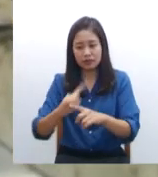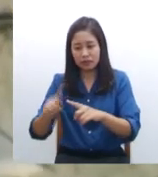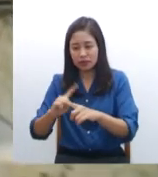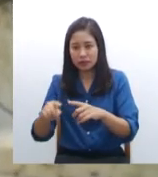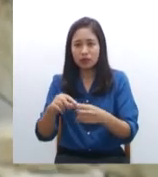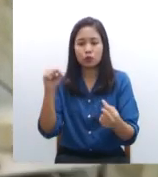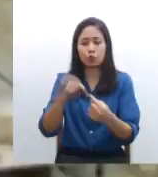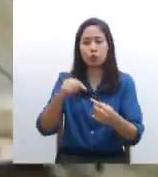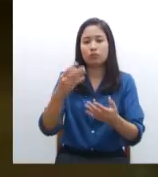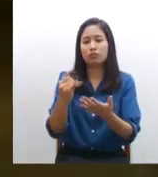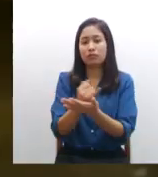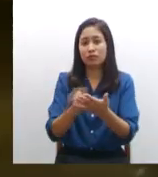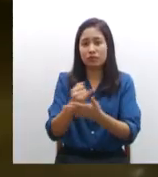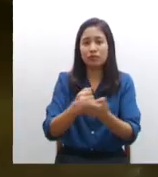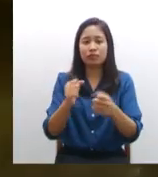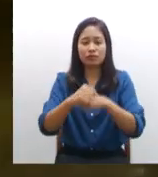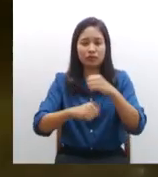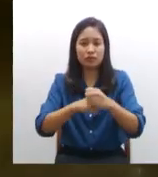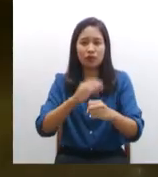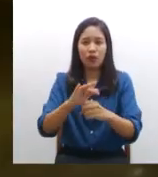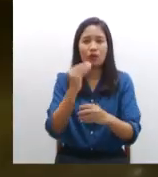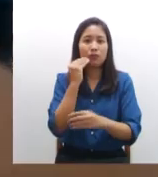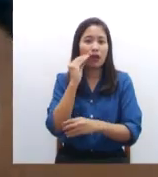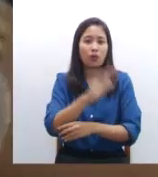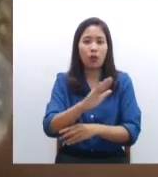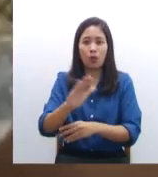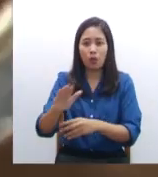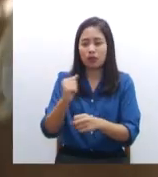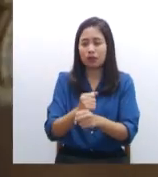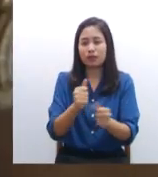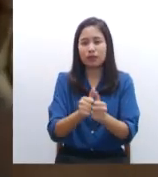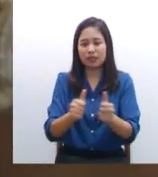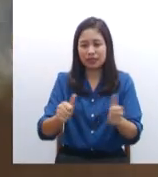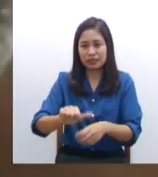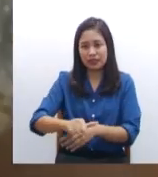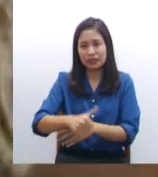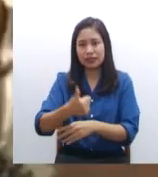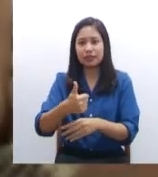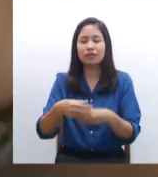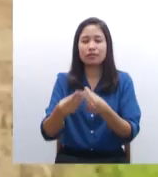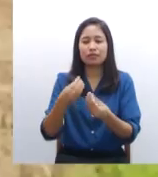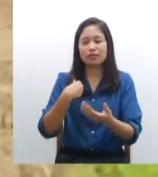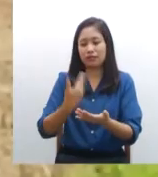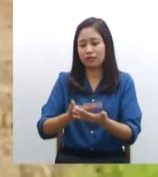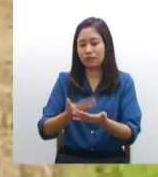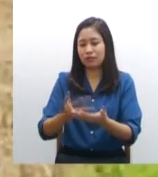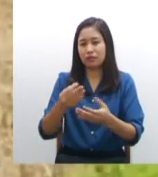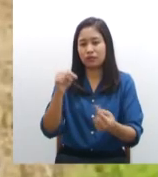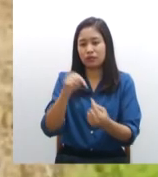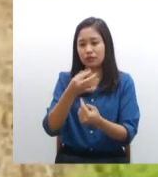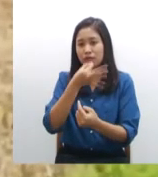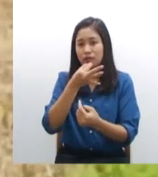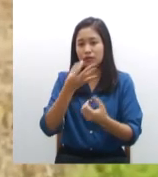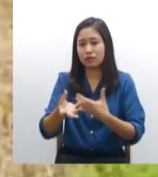รรมพื้นบ้านเป็นอาชีพเสริมเพิ่มฐานะความเป็นอยู่ที่ดีขึ้น เพิ่มรายได้จากอาชีพหลักอีกทางหนึ่ง